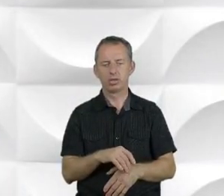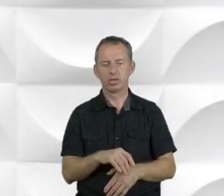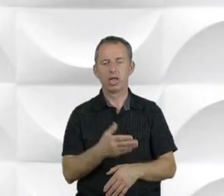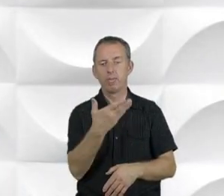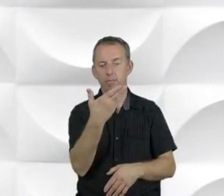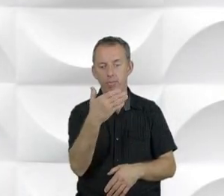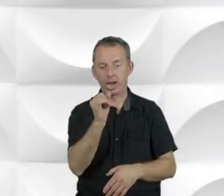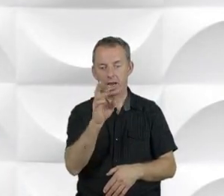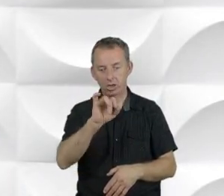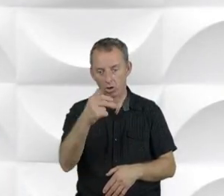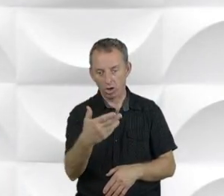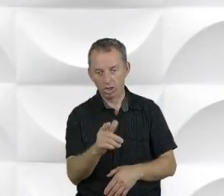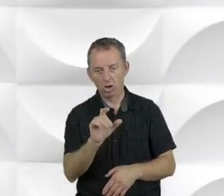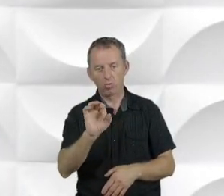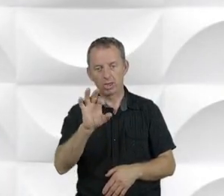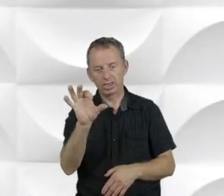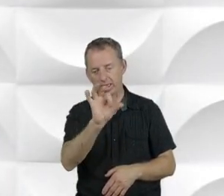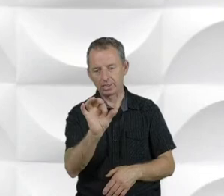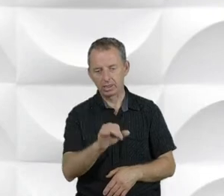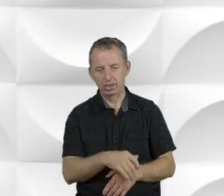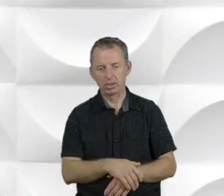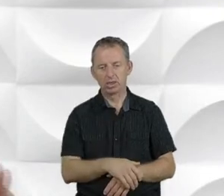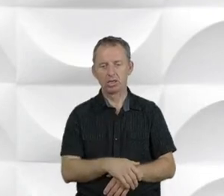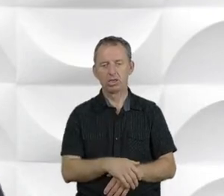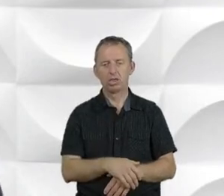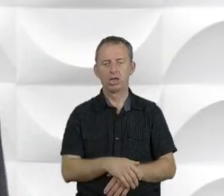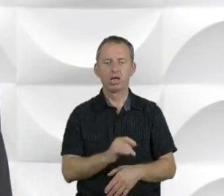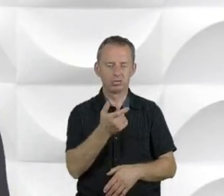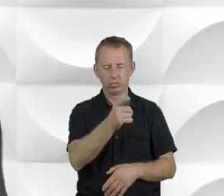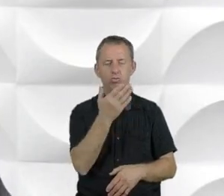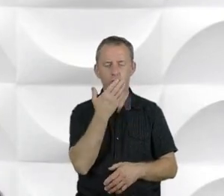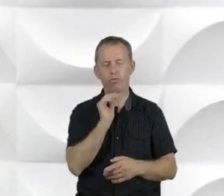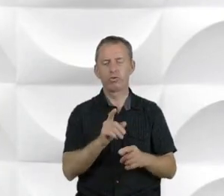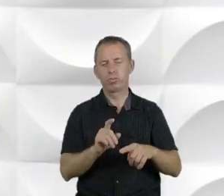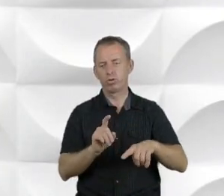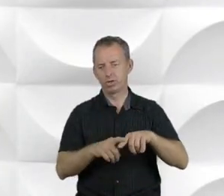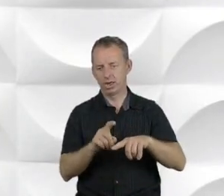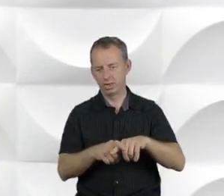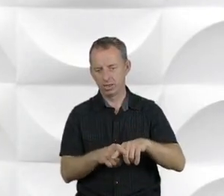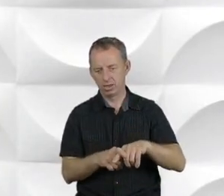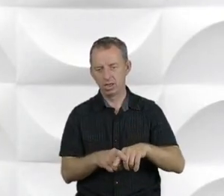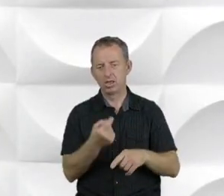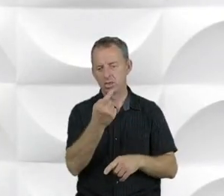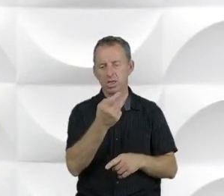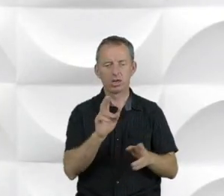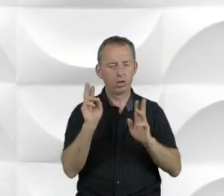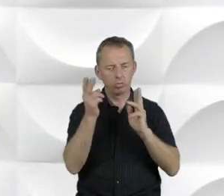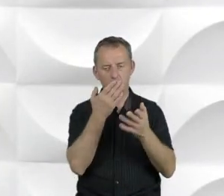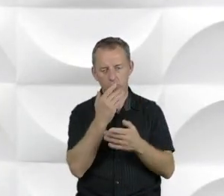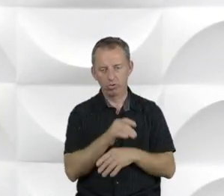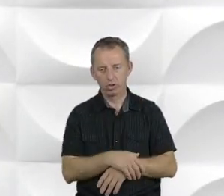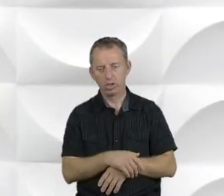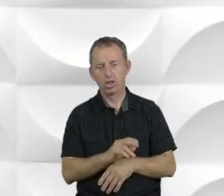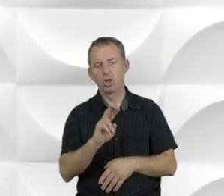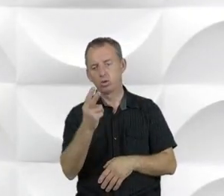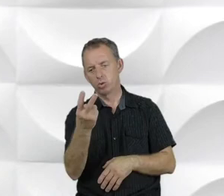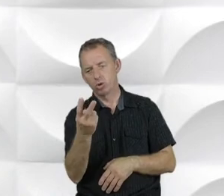Makarioichoi plenuntes stolas auton. To jest jedno brzmienie.